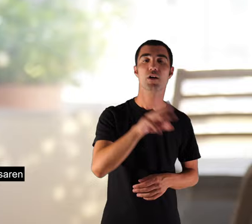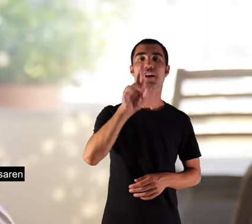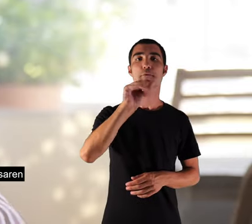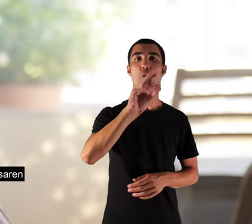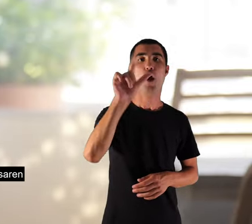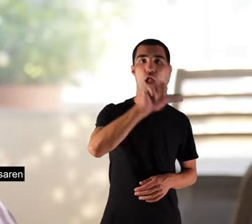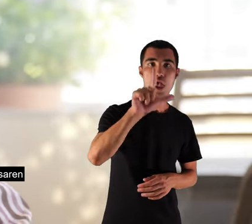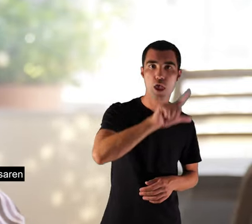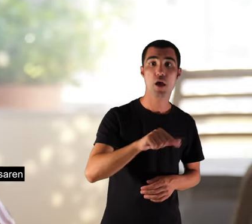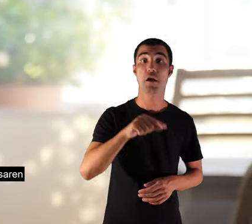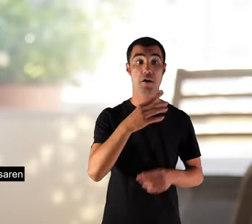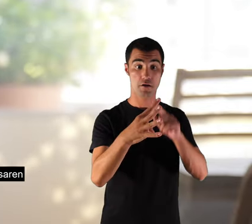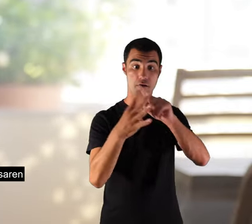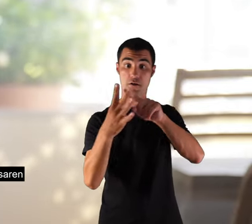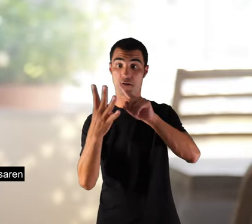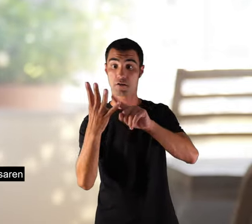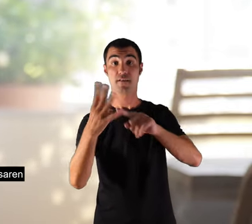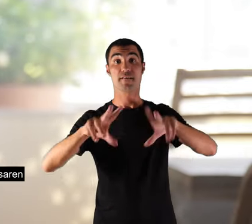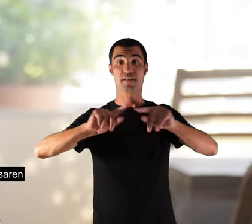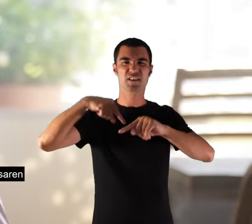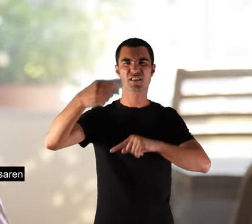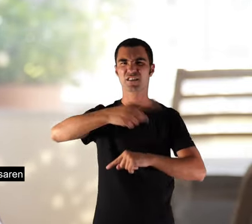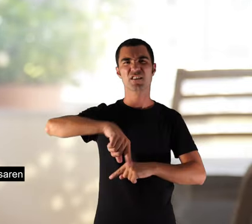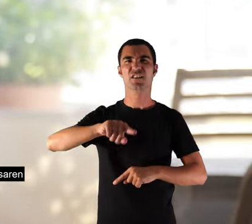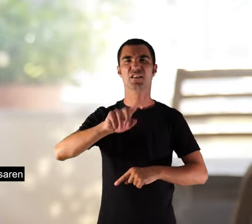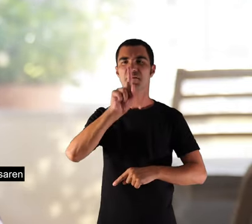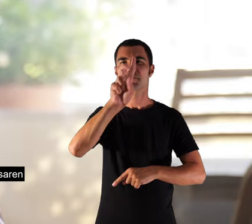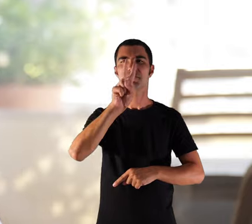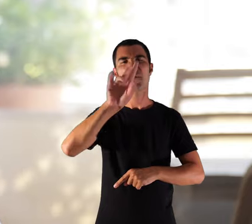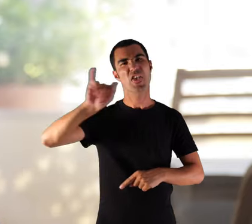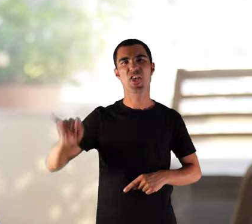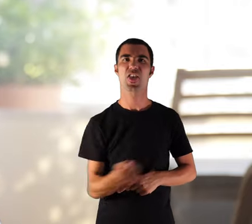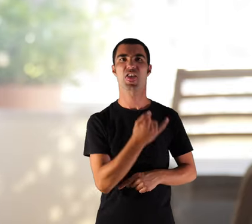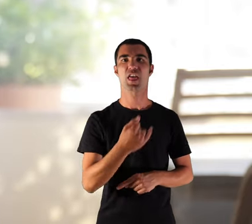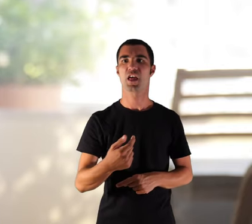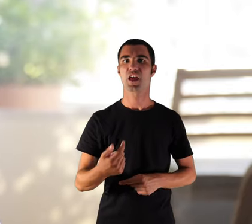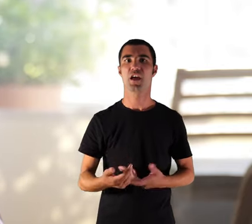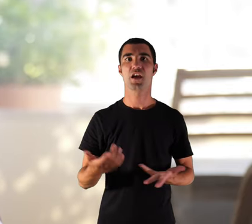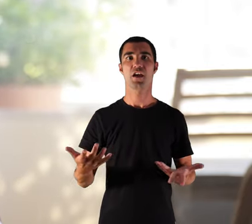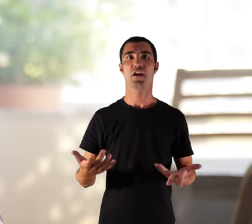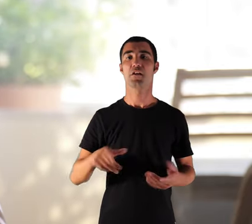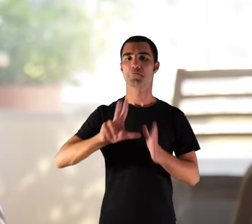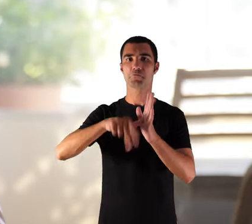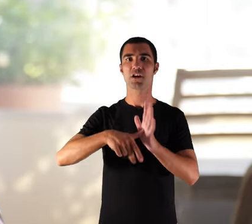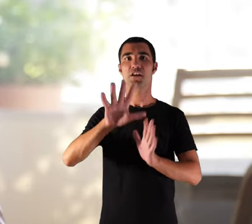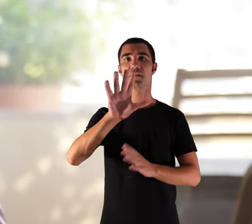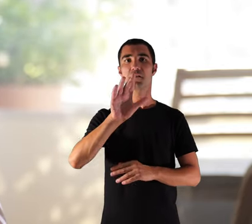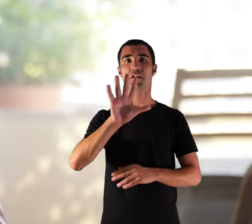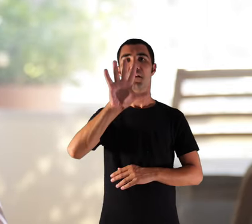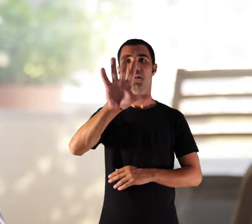amb aquests quatre. Després d'aquests quatre, cada 3 o 4 anys se cansaren. I jo vaig dir, i després em van venir 5 o 6 i em van